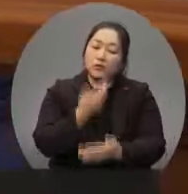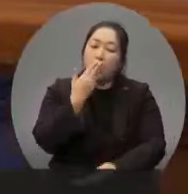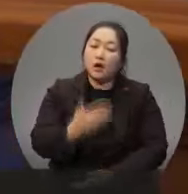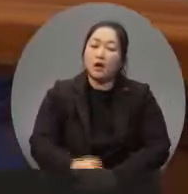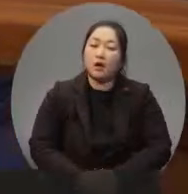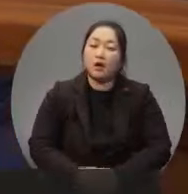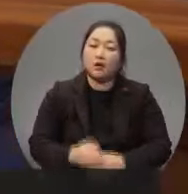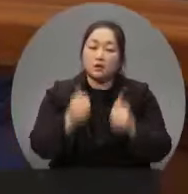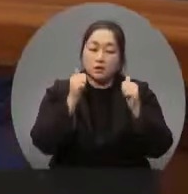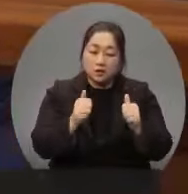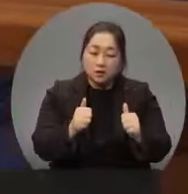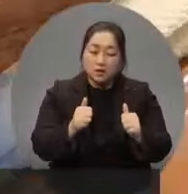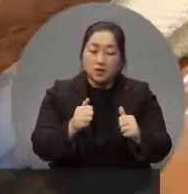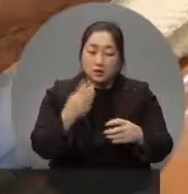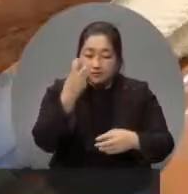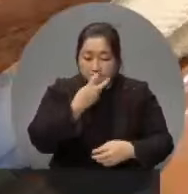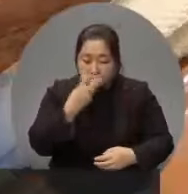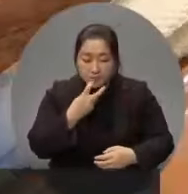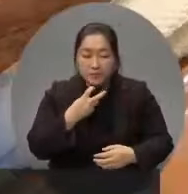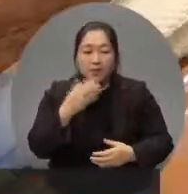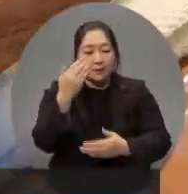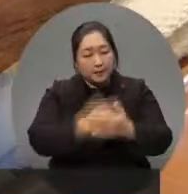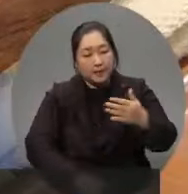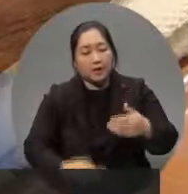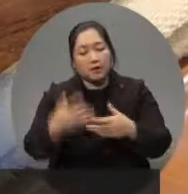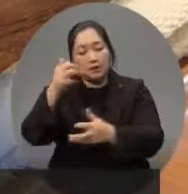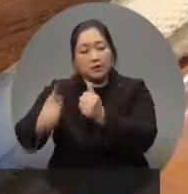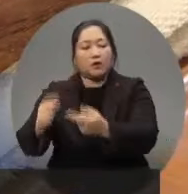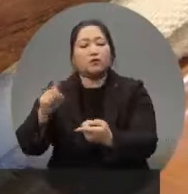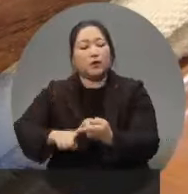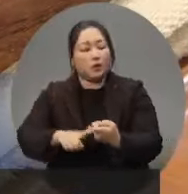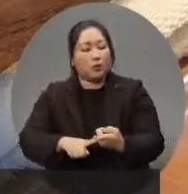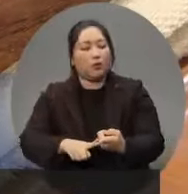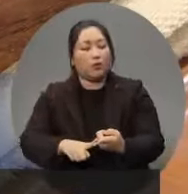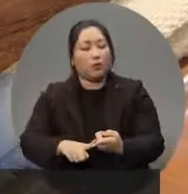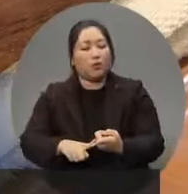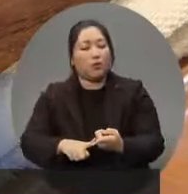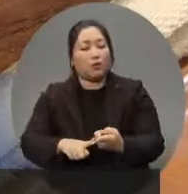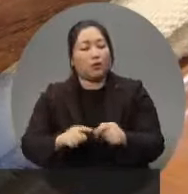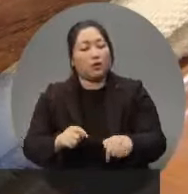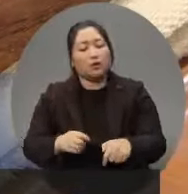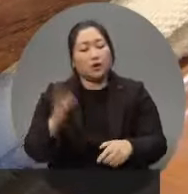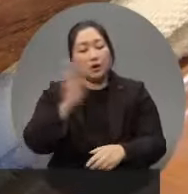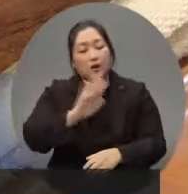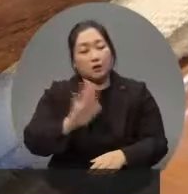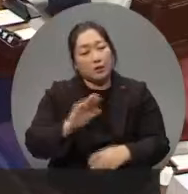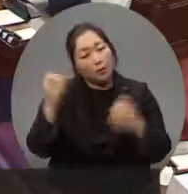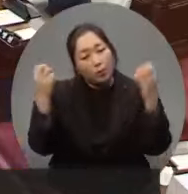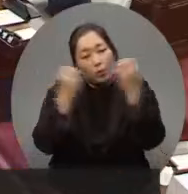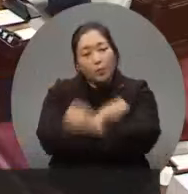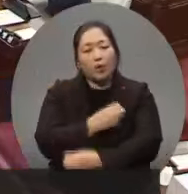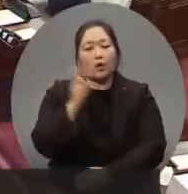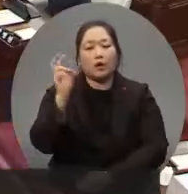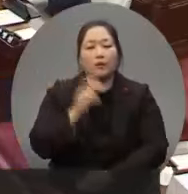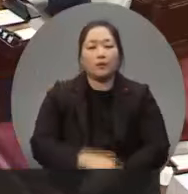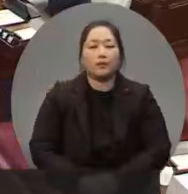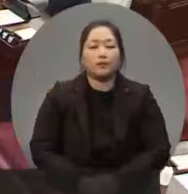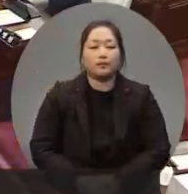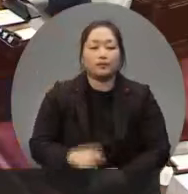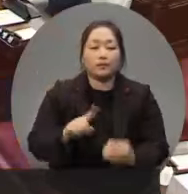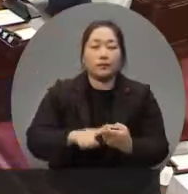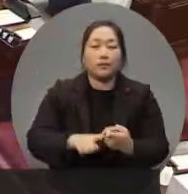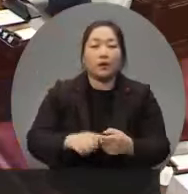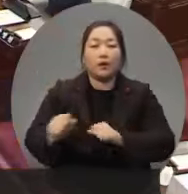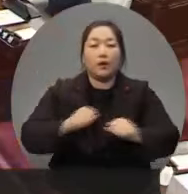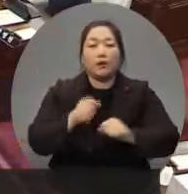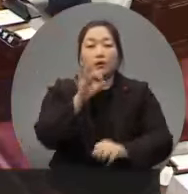심의를 승인을 하고 단체장이 그거를 동결을 해서 아무데나 안 하겠다. 이게 더 좀 오해가 있지 않을까. 이대로